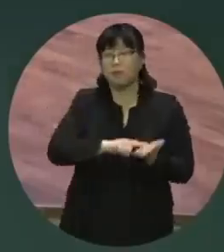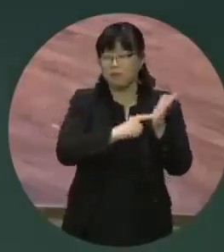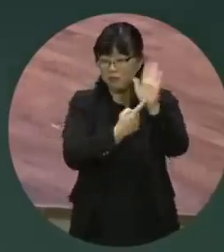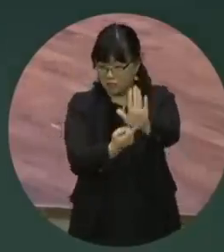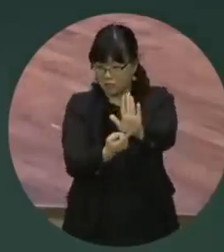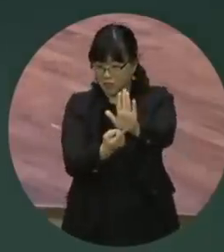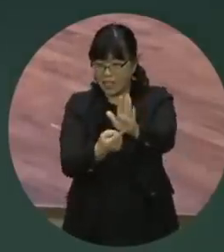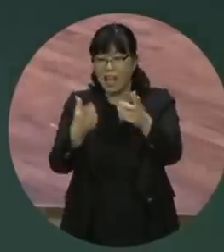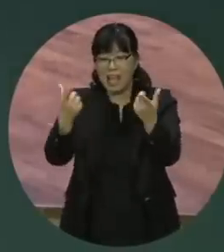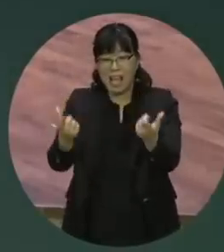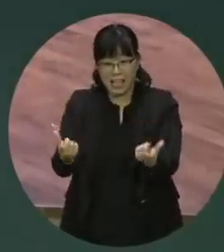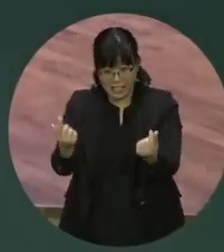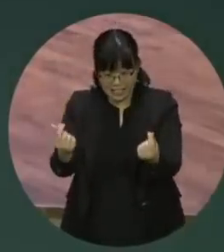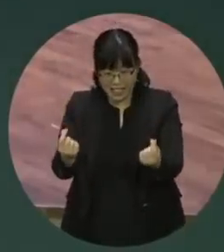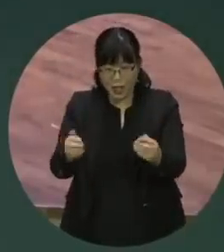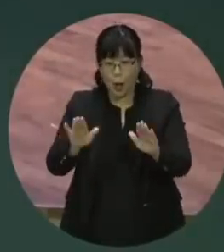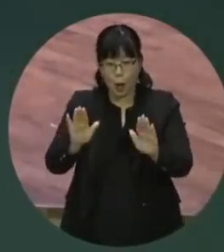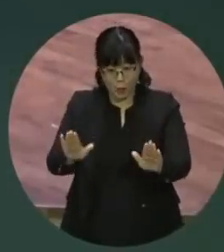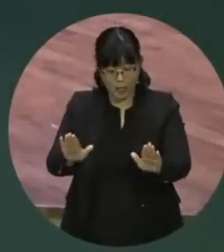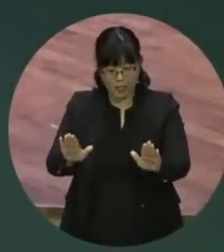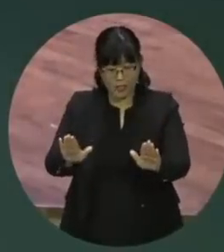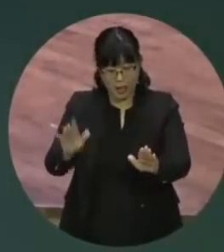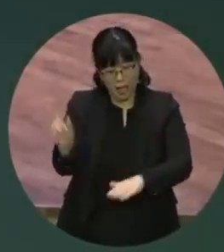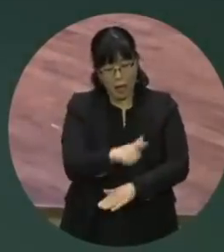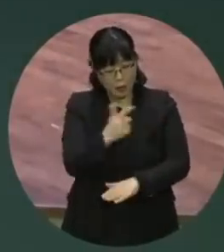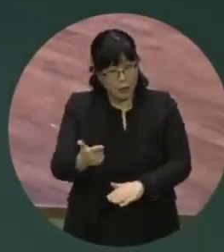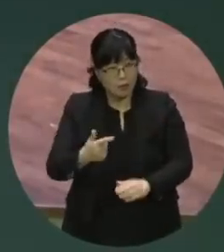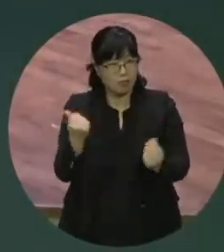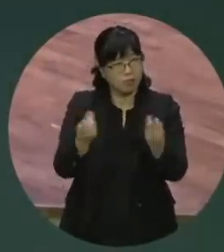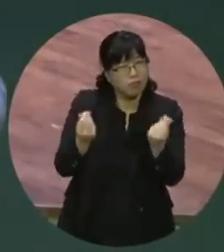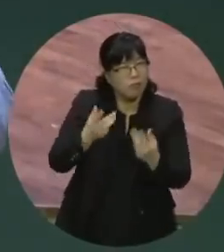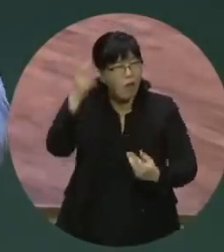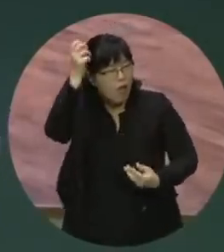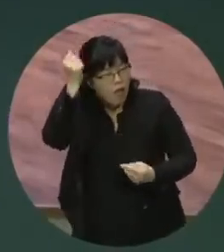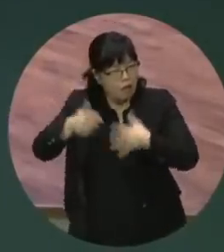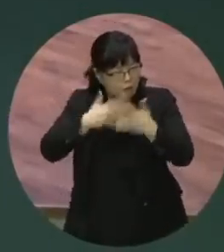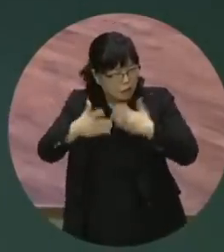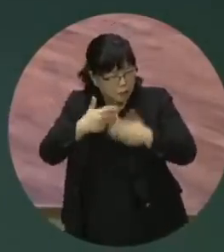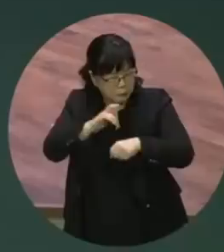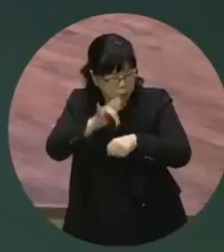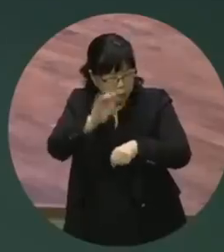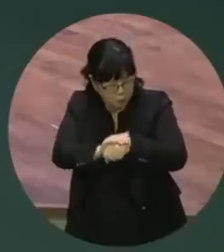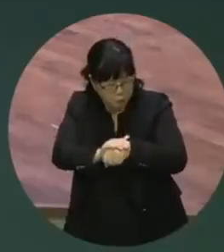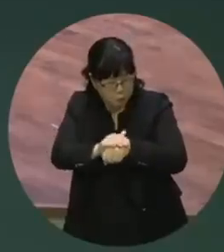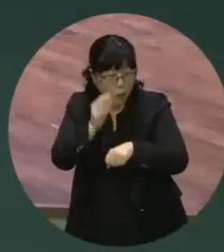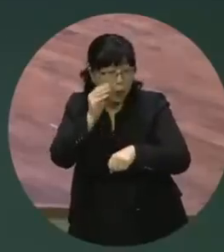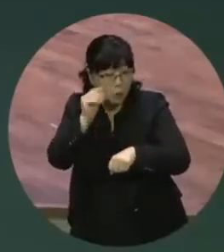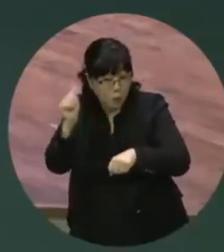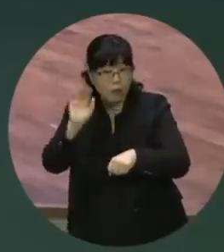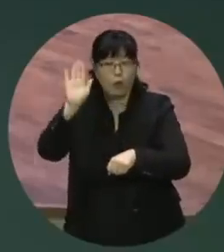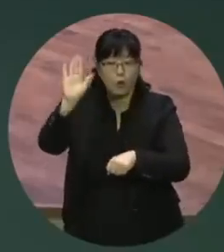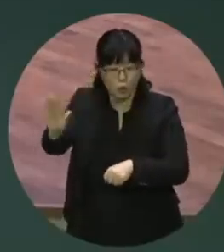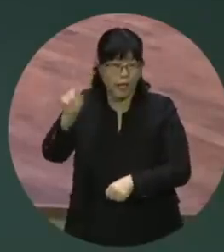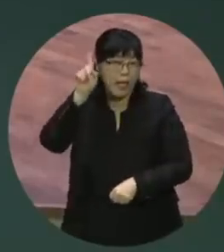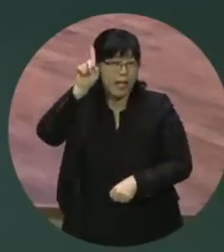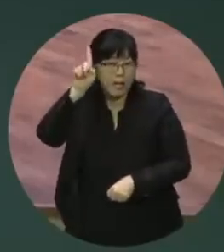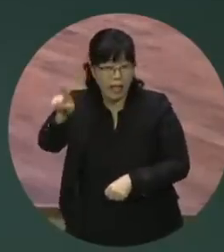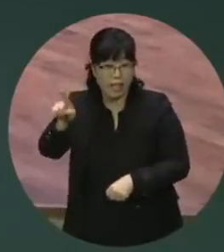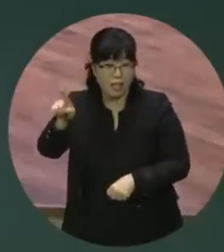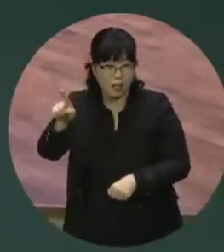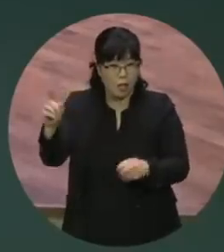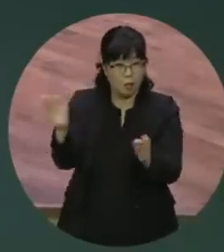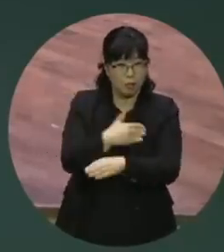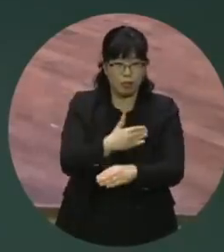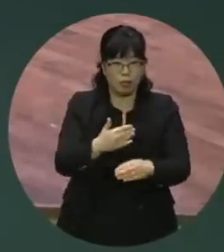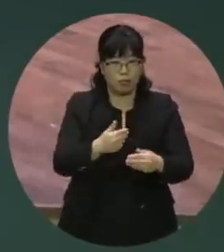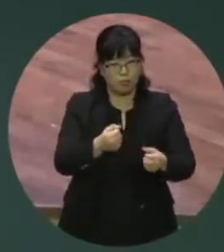내일부터 이제 여러분들도 이제 안 보고 함께 찬양하듯이 그렇게 한번 해봅시다. 내일부터 다 끄고